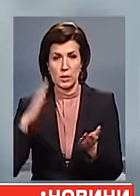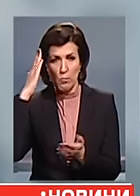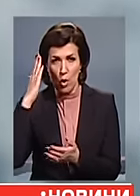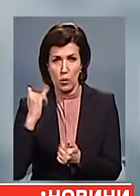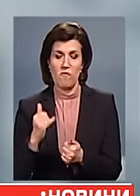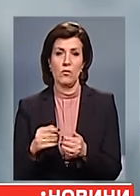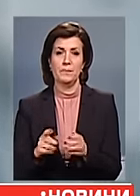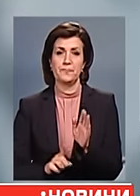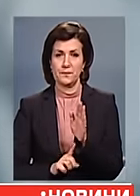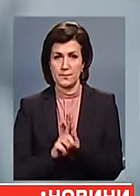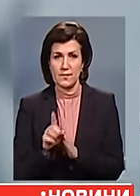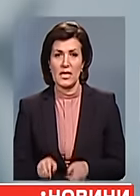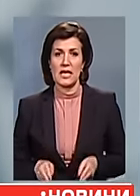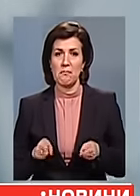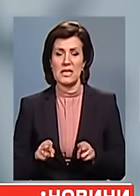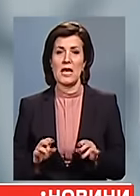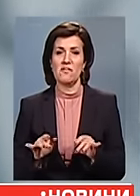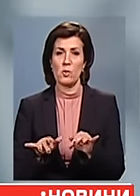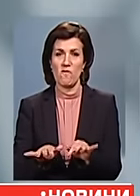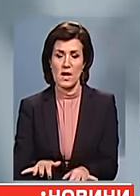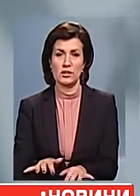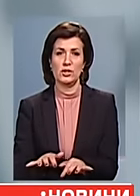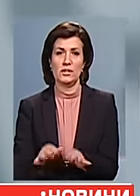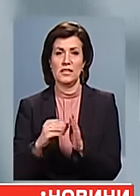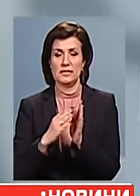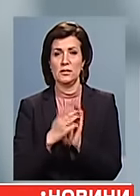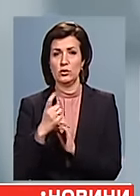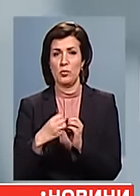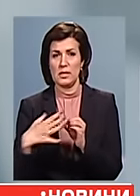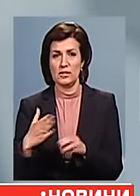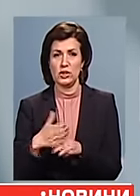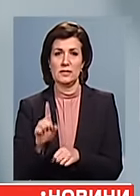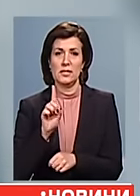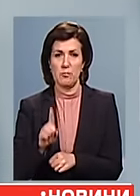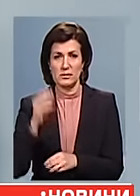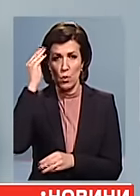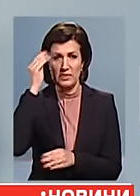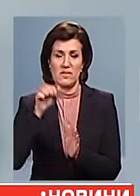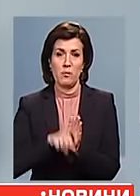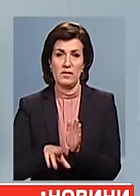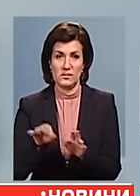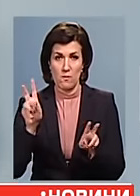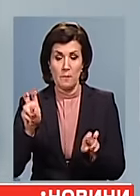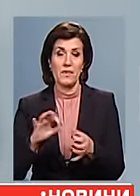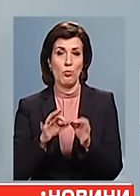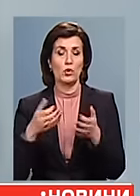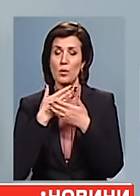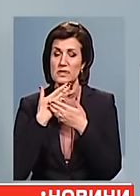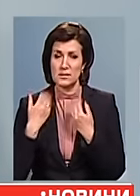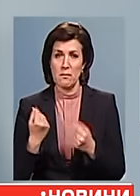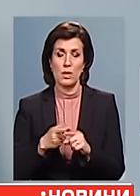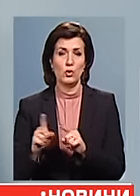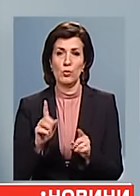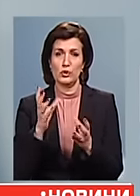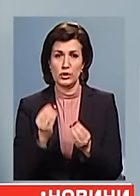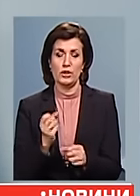відкрито вже кримінальне провадження за статтею 115 частина перша умисне вбивство подробиць немає тому що